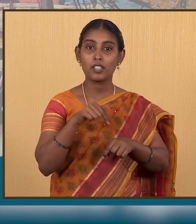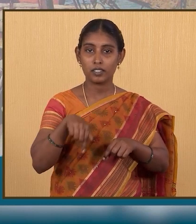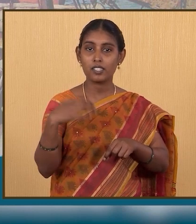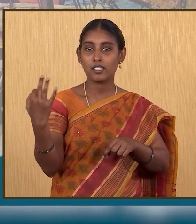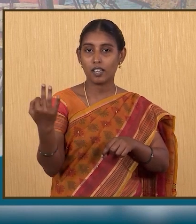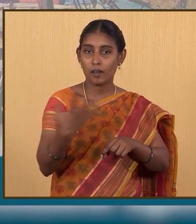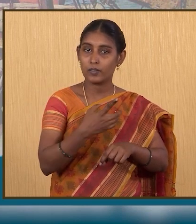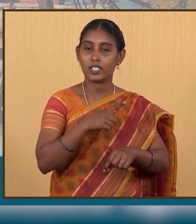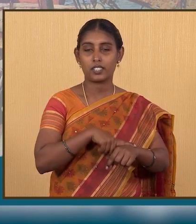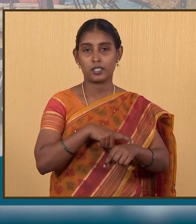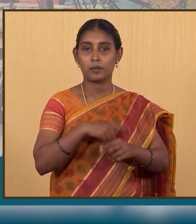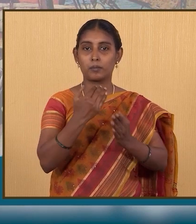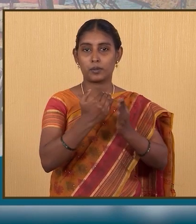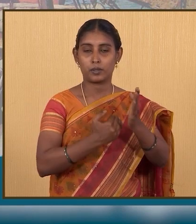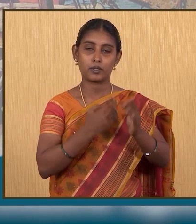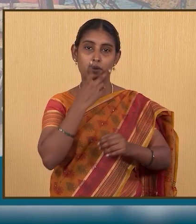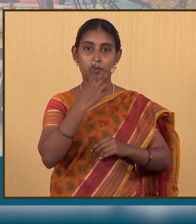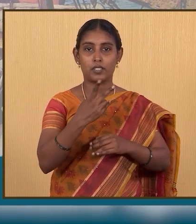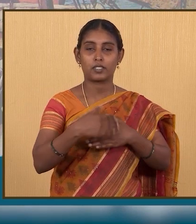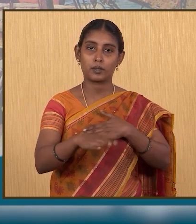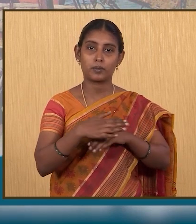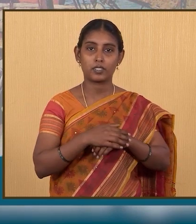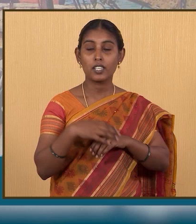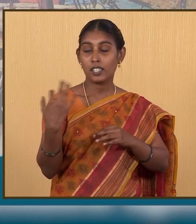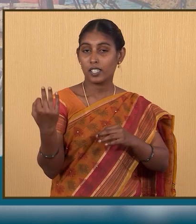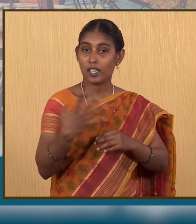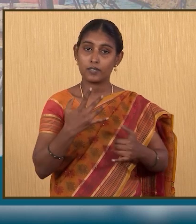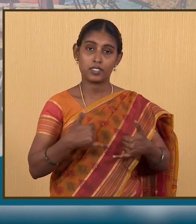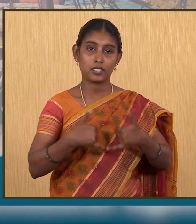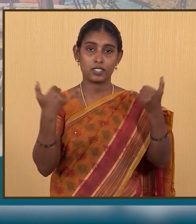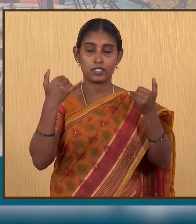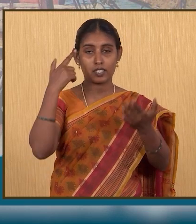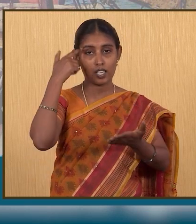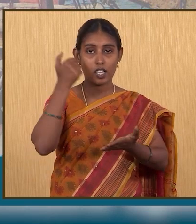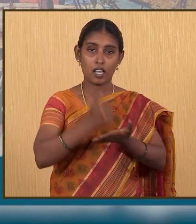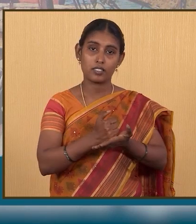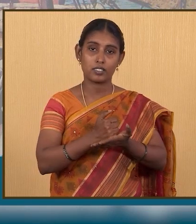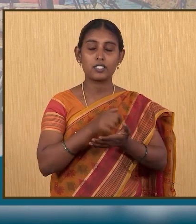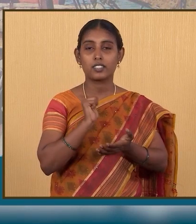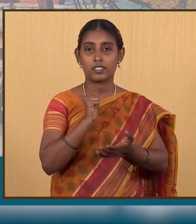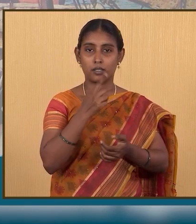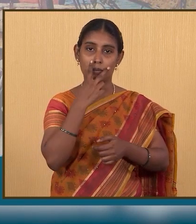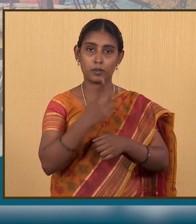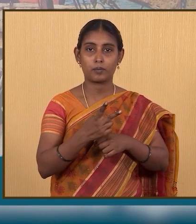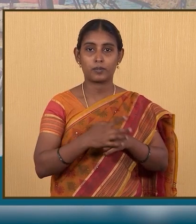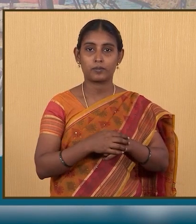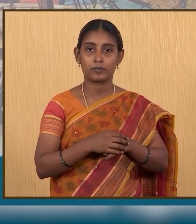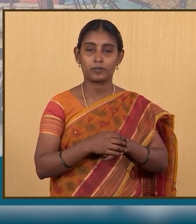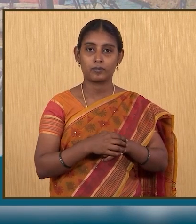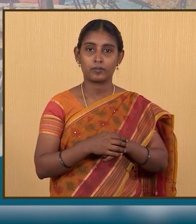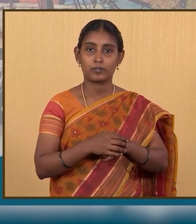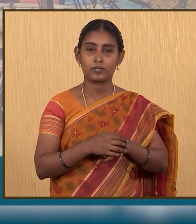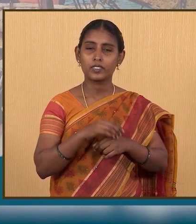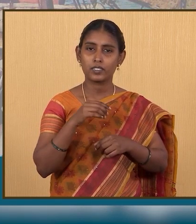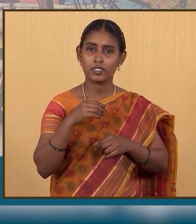இப்போ நம்ம இந்த நவீன காலத்தை பற்றி தான் பார்க்க போகிறோம். இப்போ நவீன இந்திய ஆதாரங்கள் என்ன